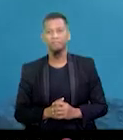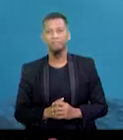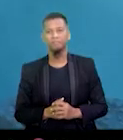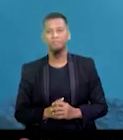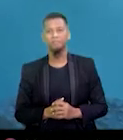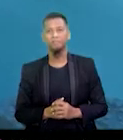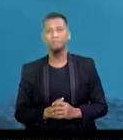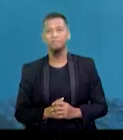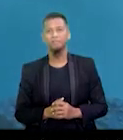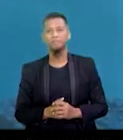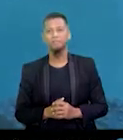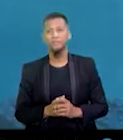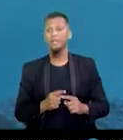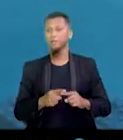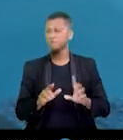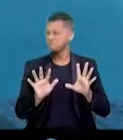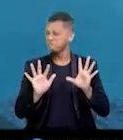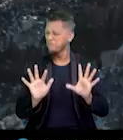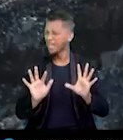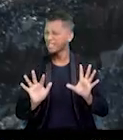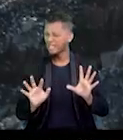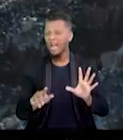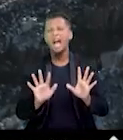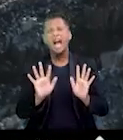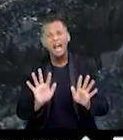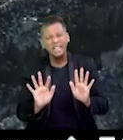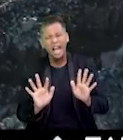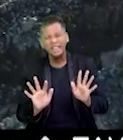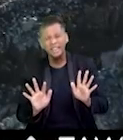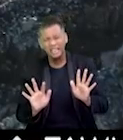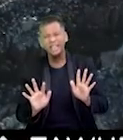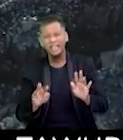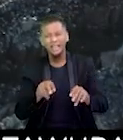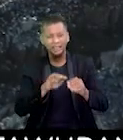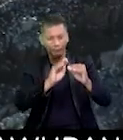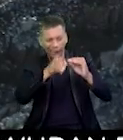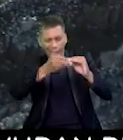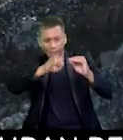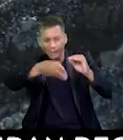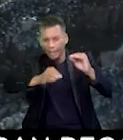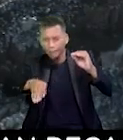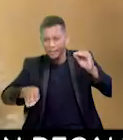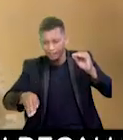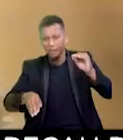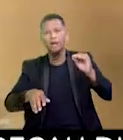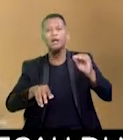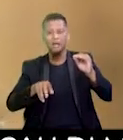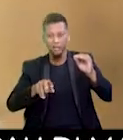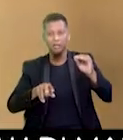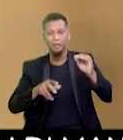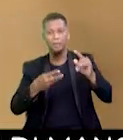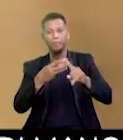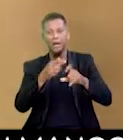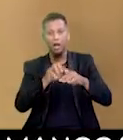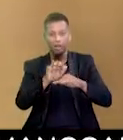Kondisi berbahaya tak menghentikan para penambang belerang tradisional untuk mencari rezeki. Dengan keberanian, mereka menambang